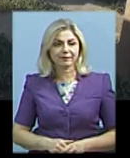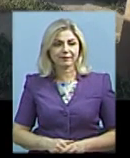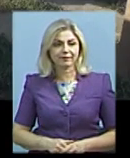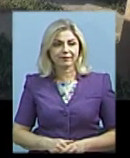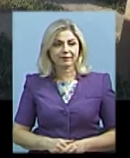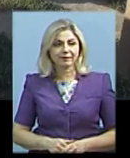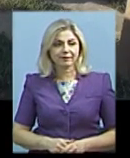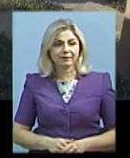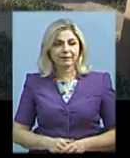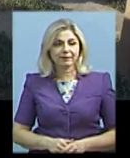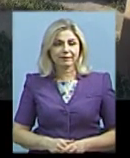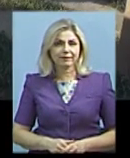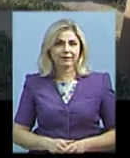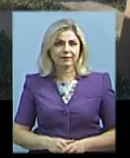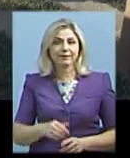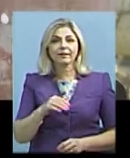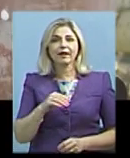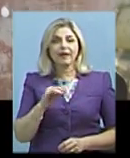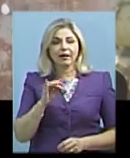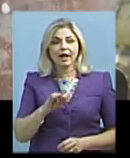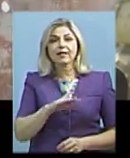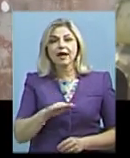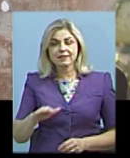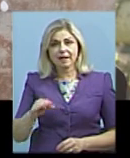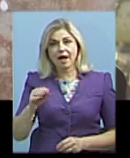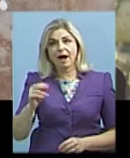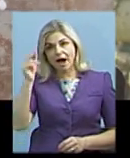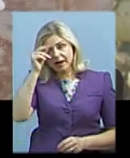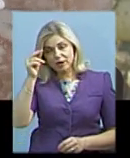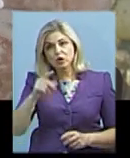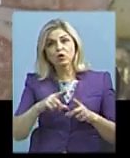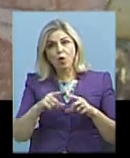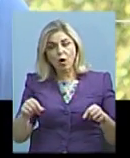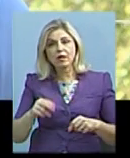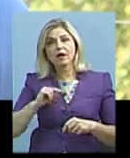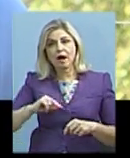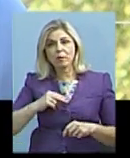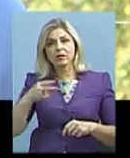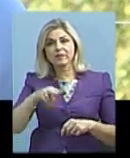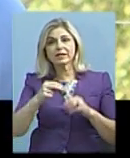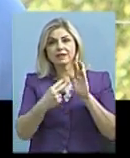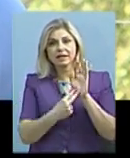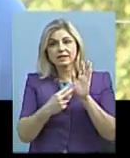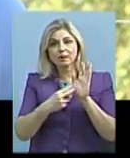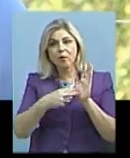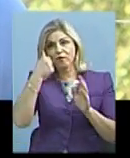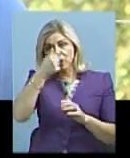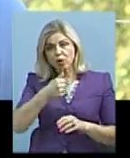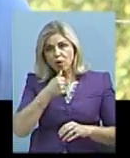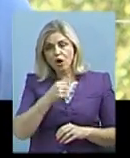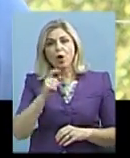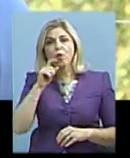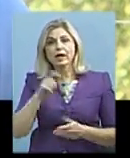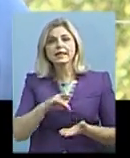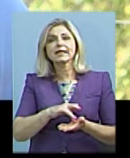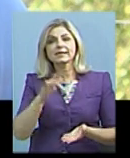деякі з розкопок цього сезону. Дитяча археологічна школа проводиться з 2007 року. Проводиться вона Миколаївським обласним центром краєзнавства